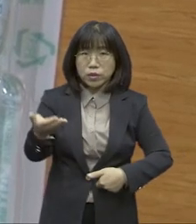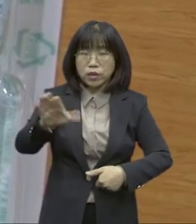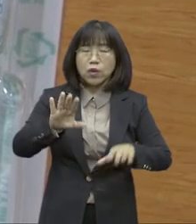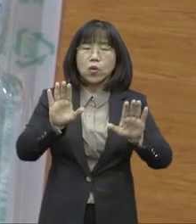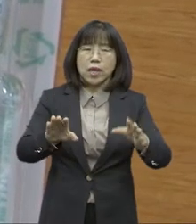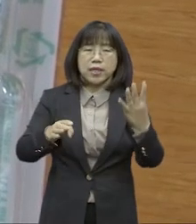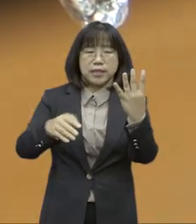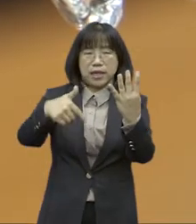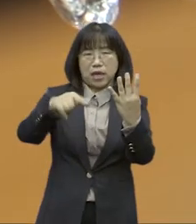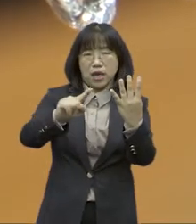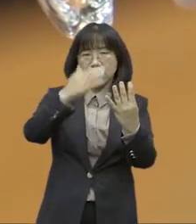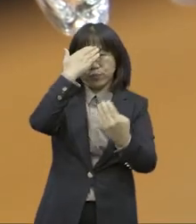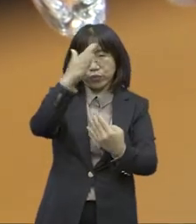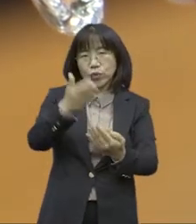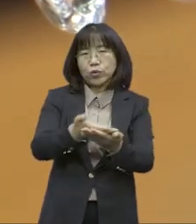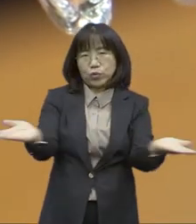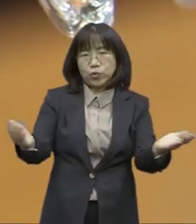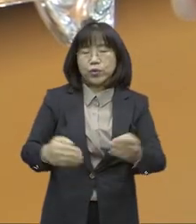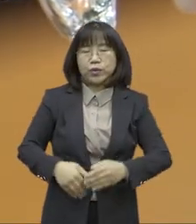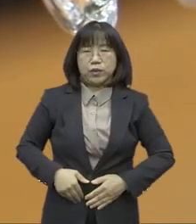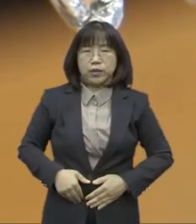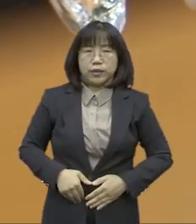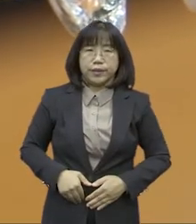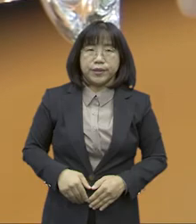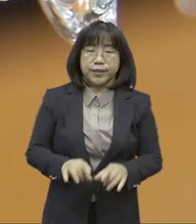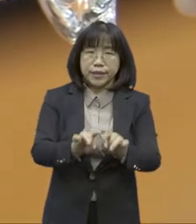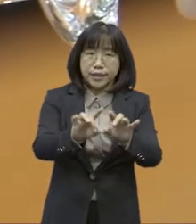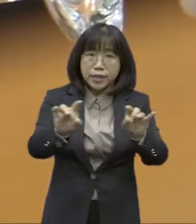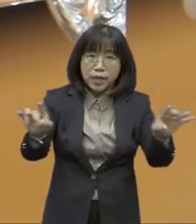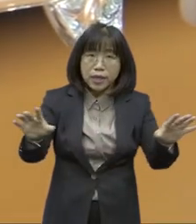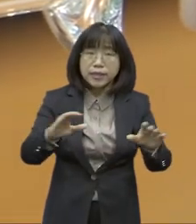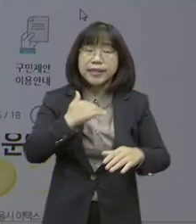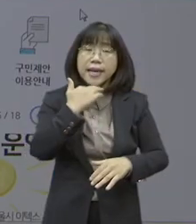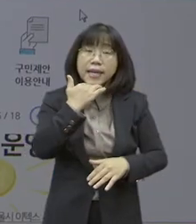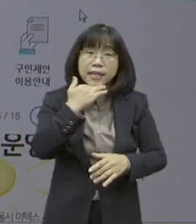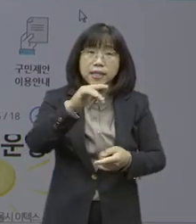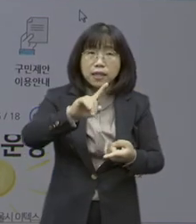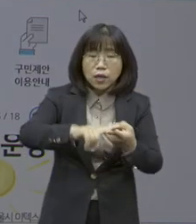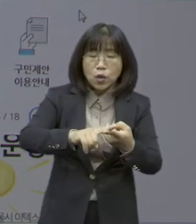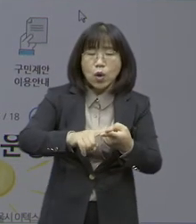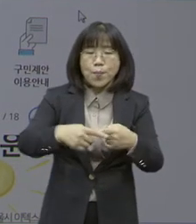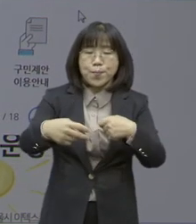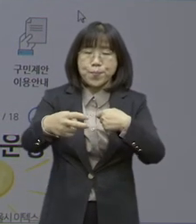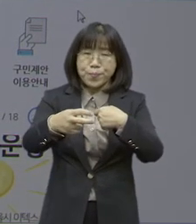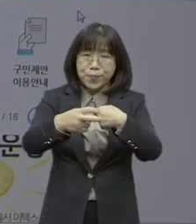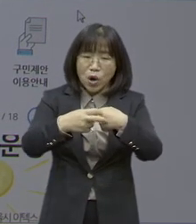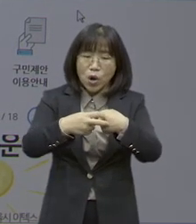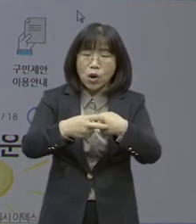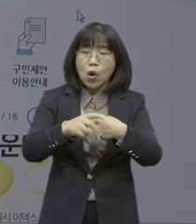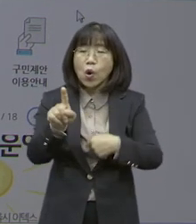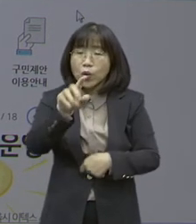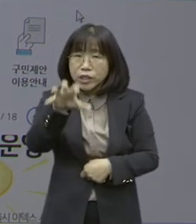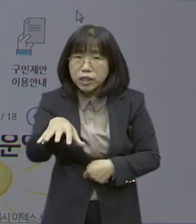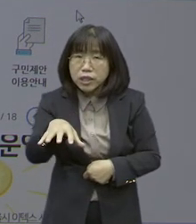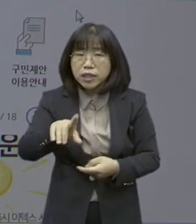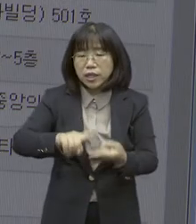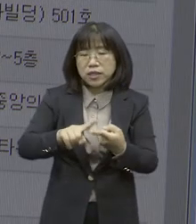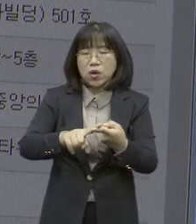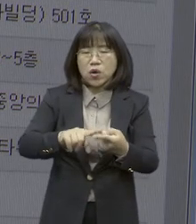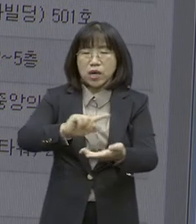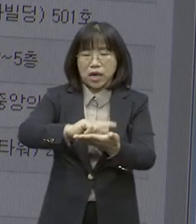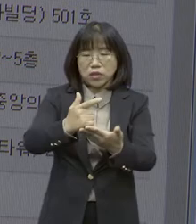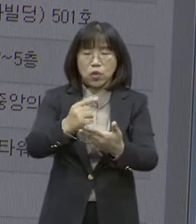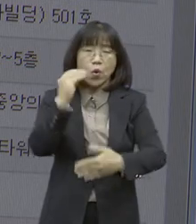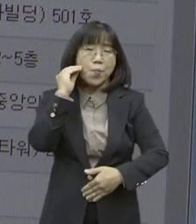했는데 올해는 4가 백신이 무료입니다. 각 대상별로 예방접종을 받을 수 있는 병의원은